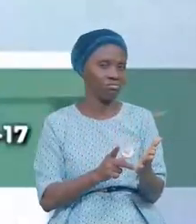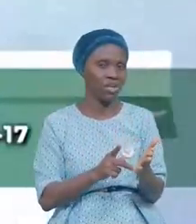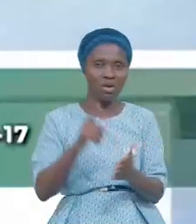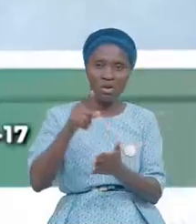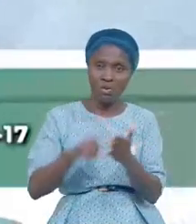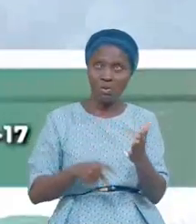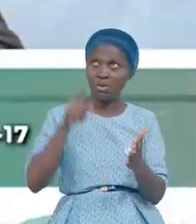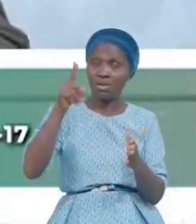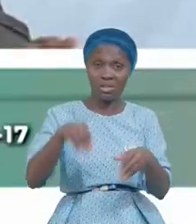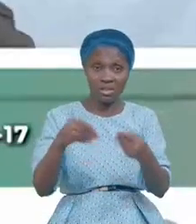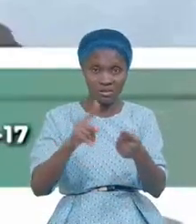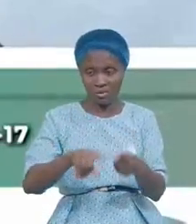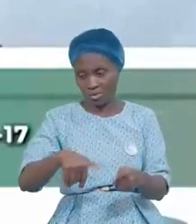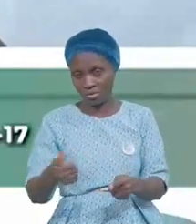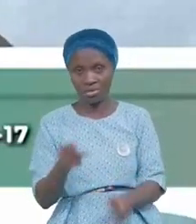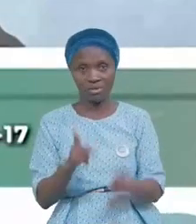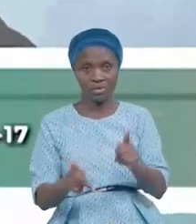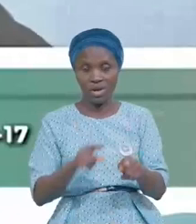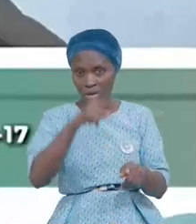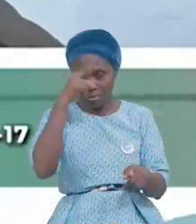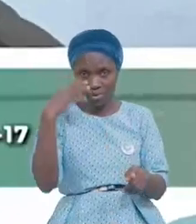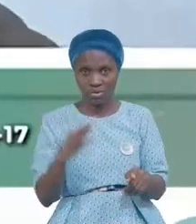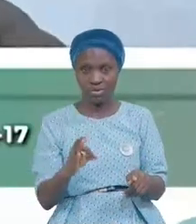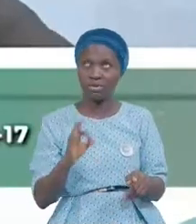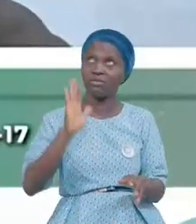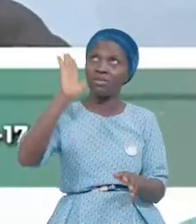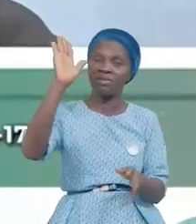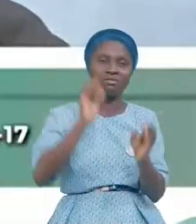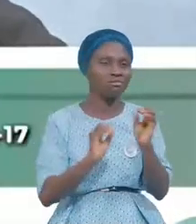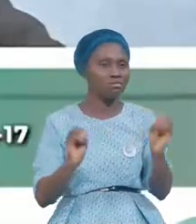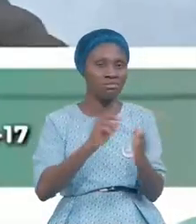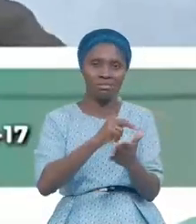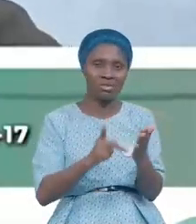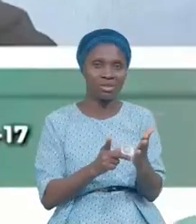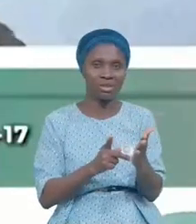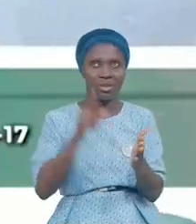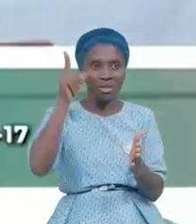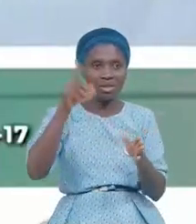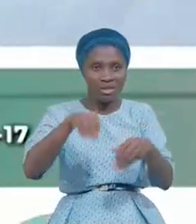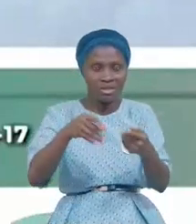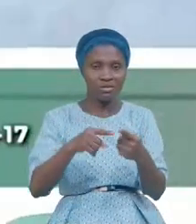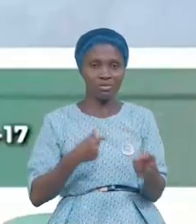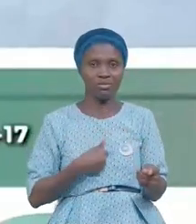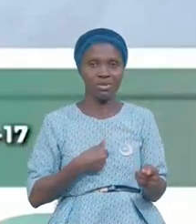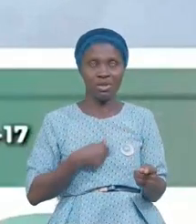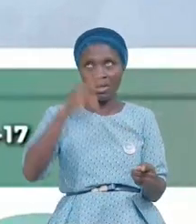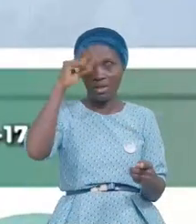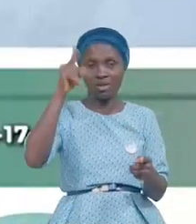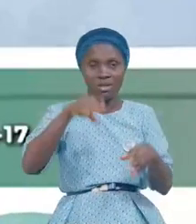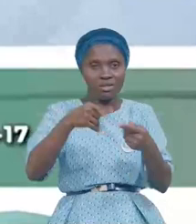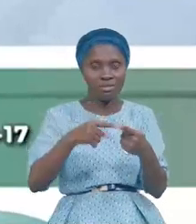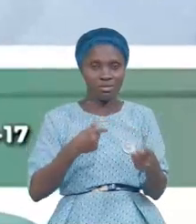aux autres, à cause de l'impartialité qu'il me le donne. Il te donne cela